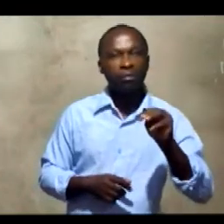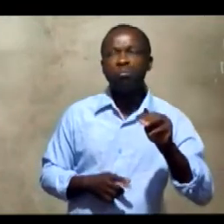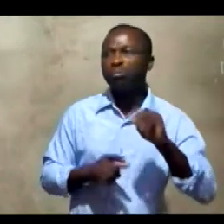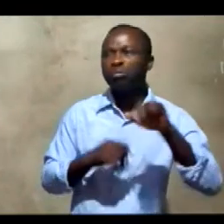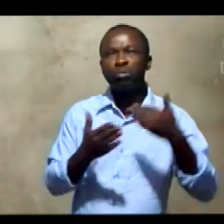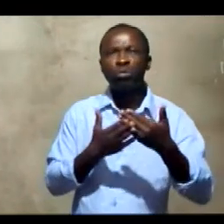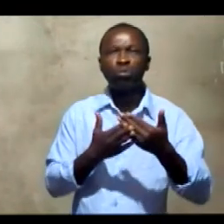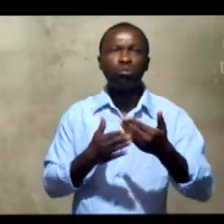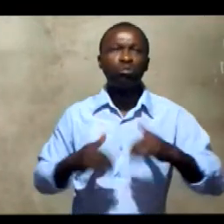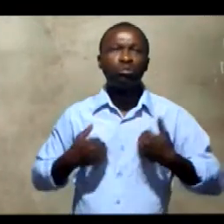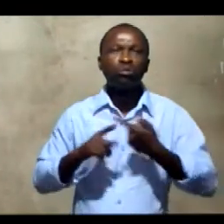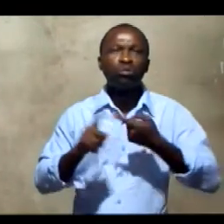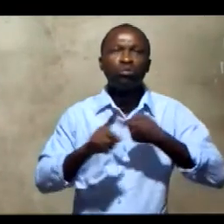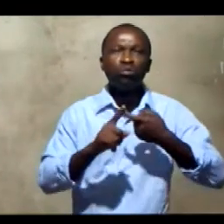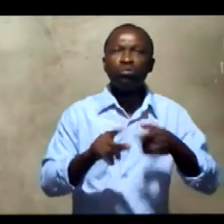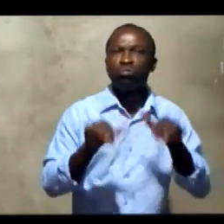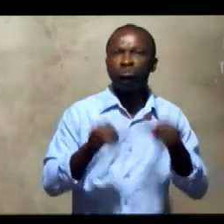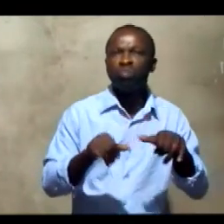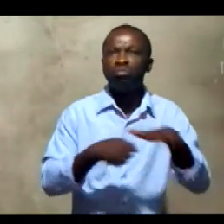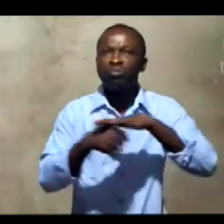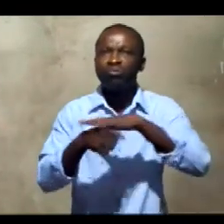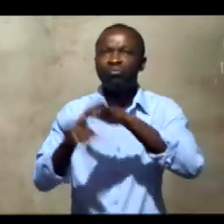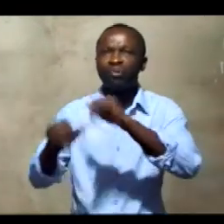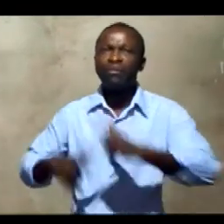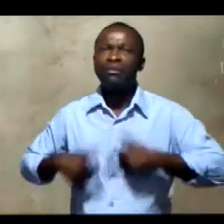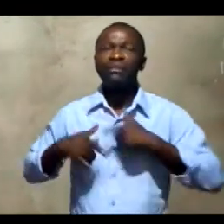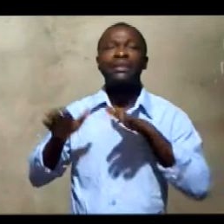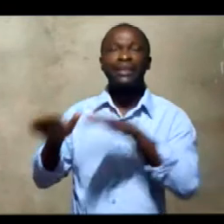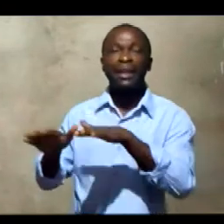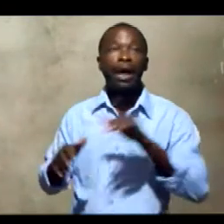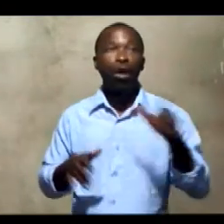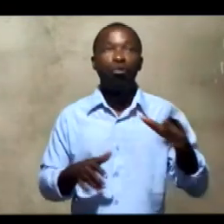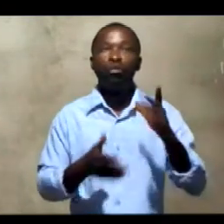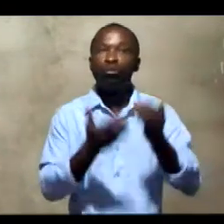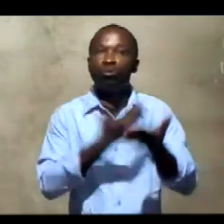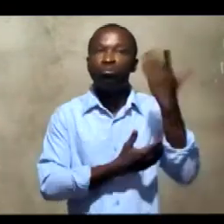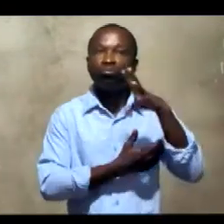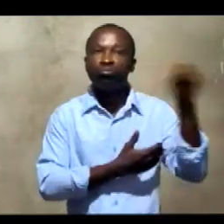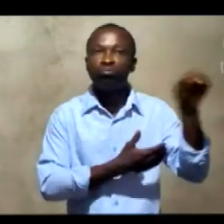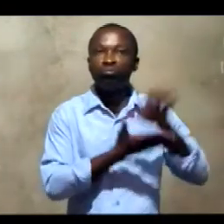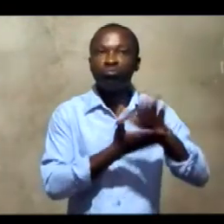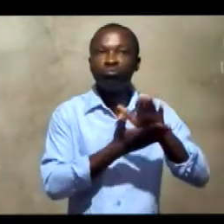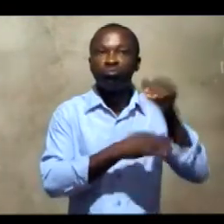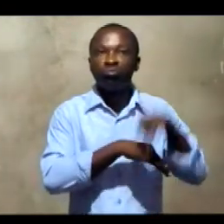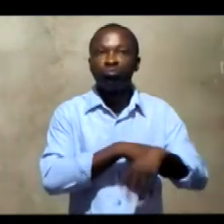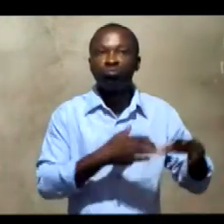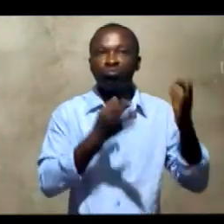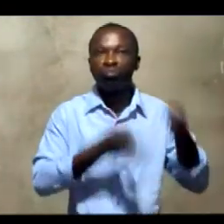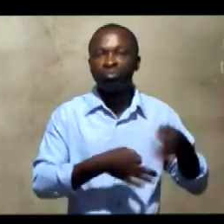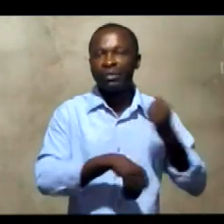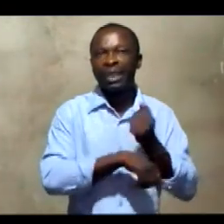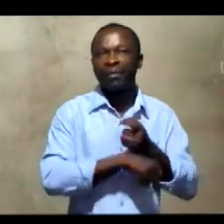à ces heures creuses avait décidé de s'arrêter au lycée de Mandjo et c'est de là qu'il a pris sur sa moto les 3 élèves qui